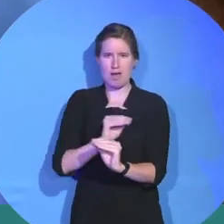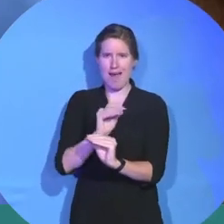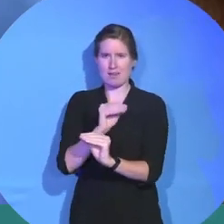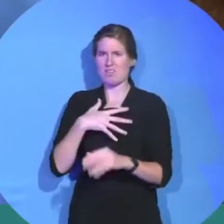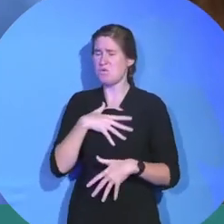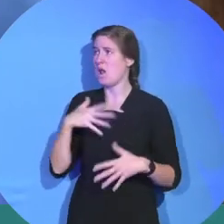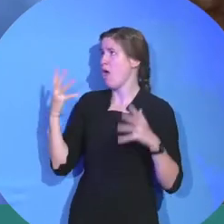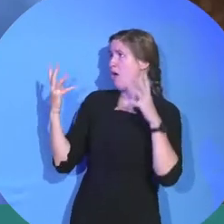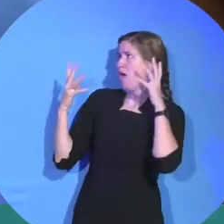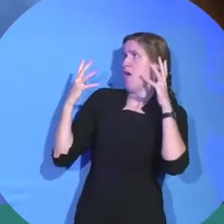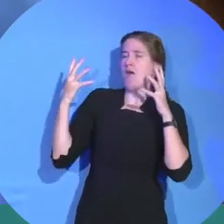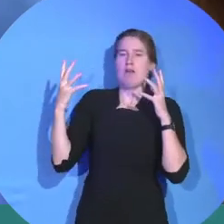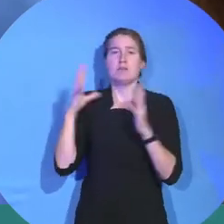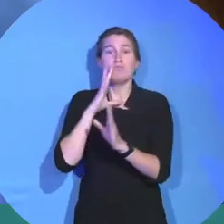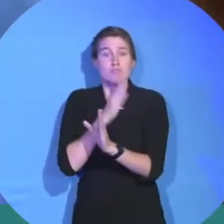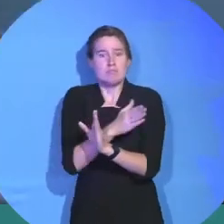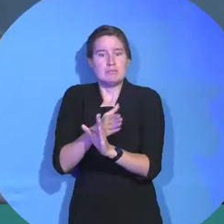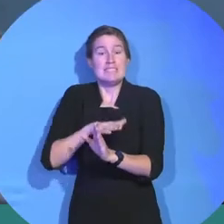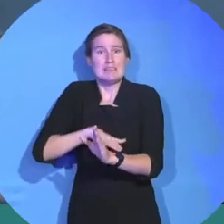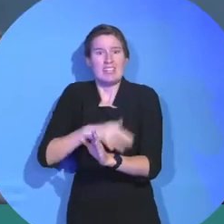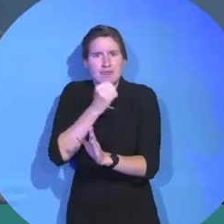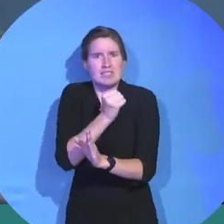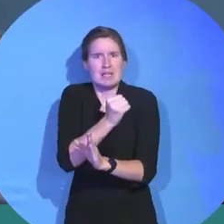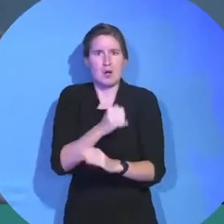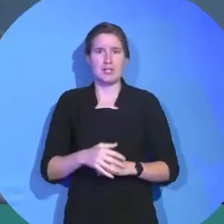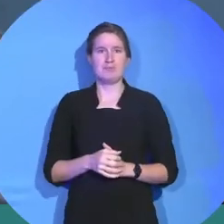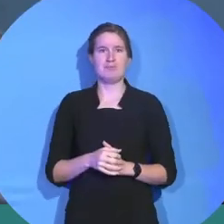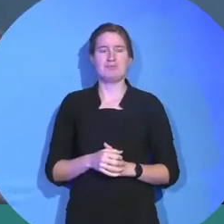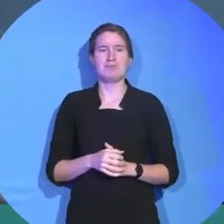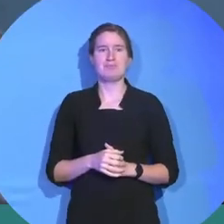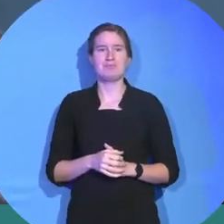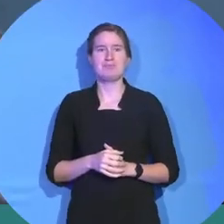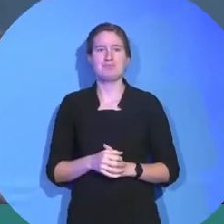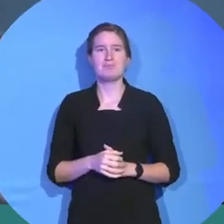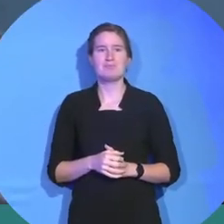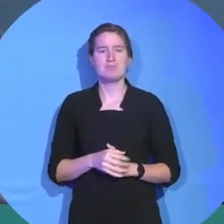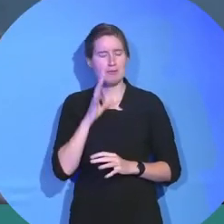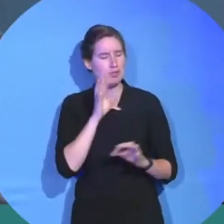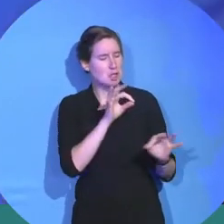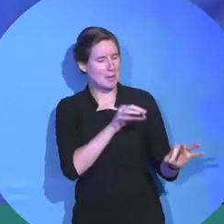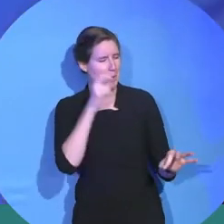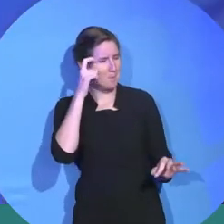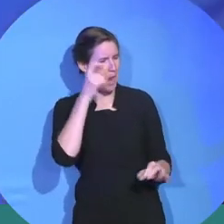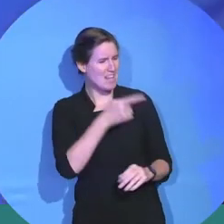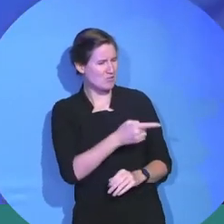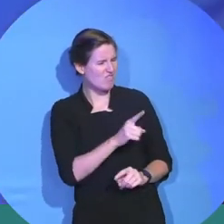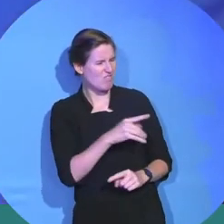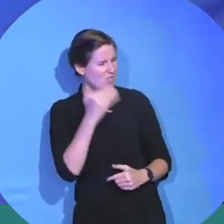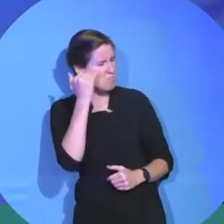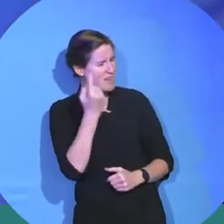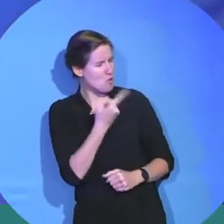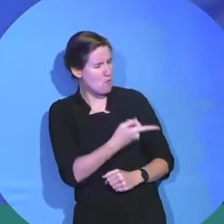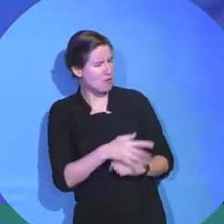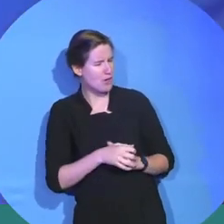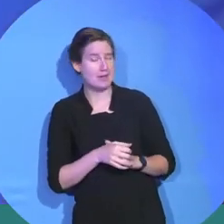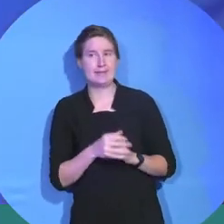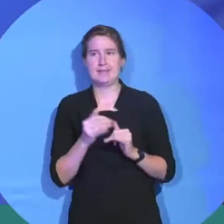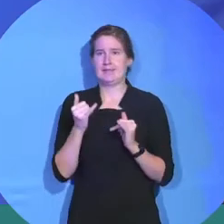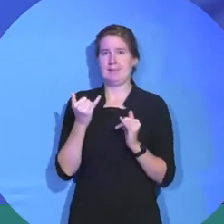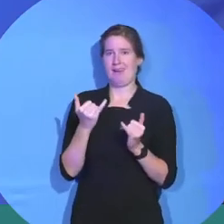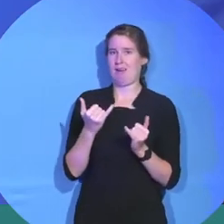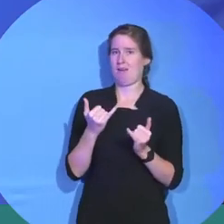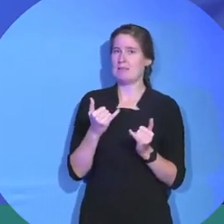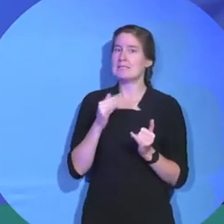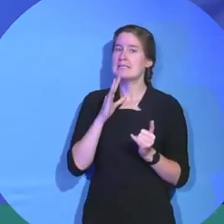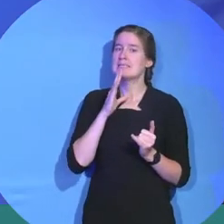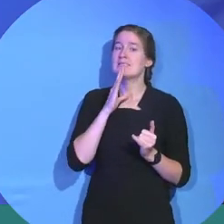Ja. Laten we dat vasthouden. Ja. Ik ga even naar u, Paul Lievers. Wat vindt u daarvan? Ja, kijk, de gedachte dat een vrouw voor abortus kiest,